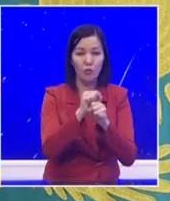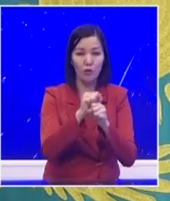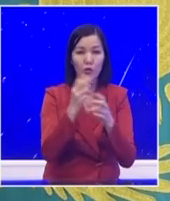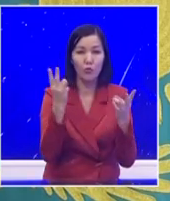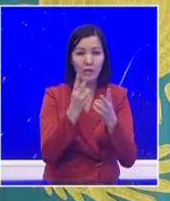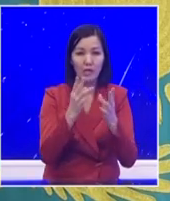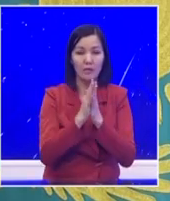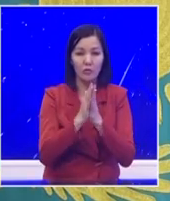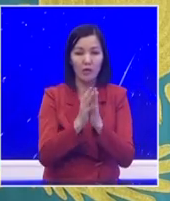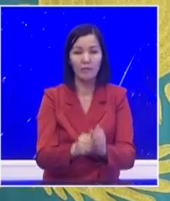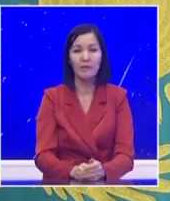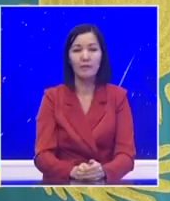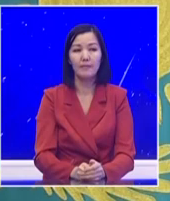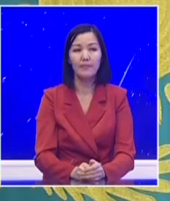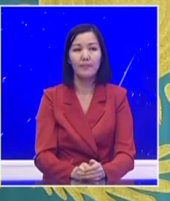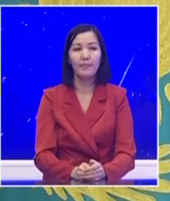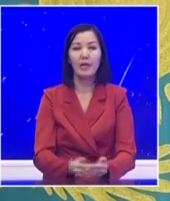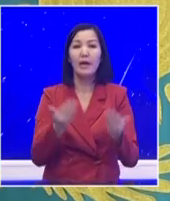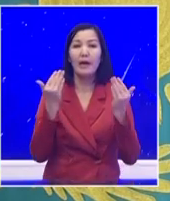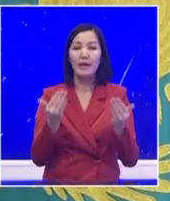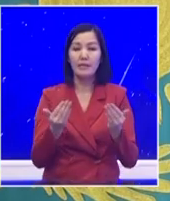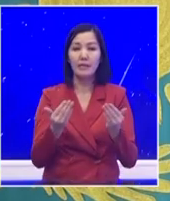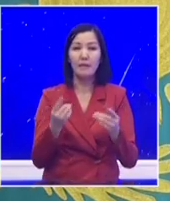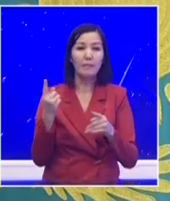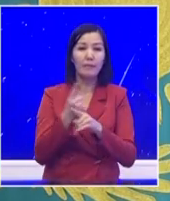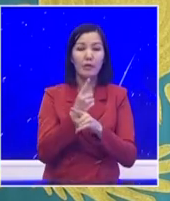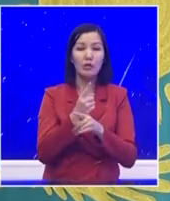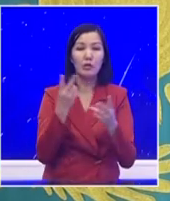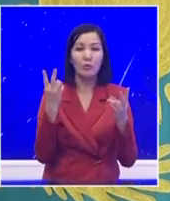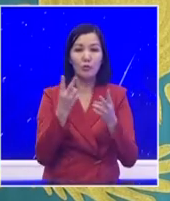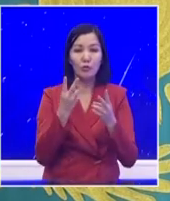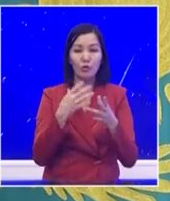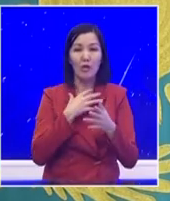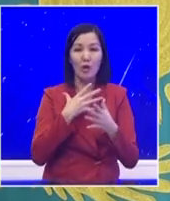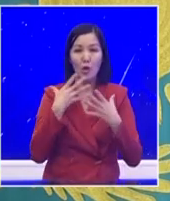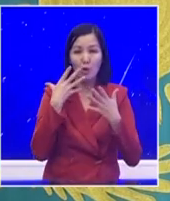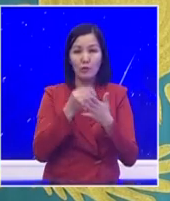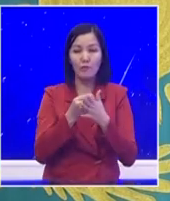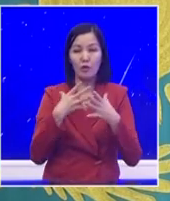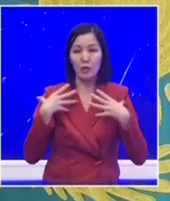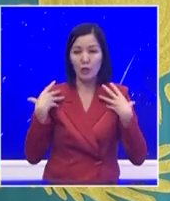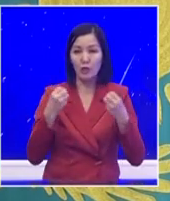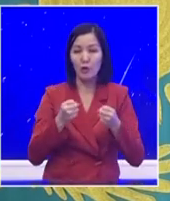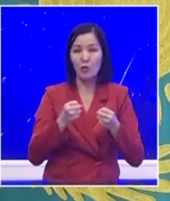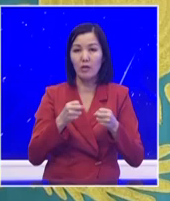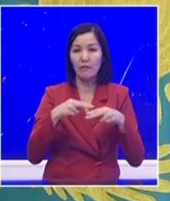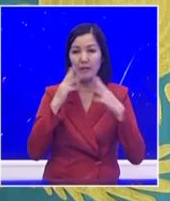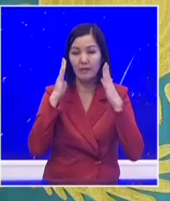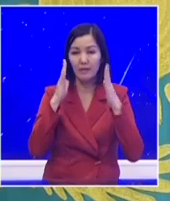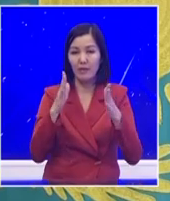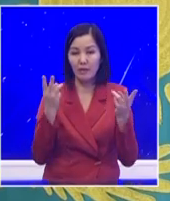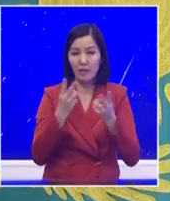тұруларыңызды сұраймын. Қазір бірінші кезекте өз денсаулығымызға ерекше назар